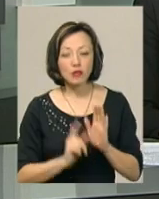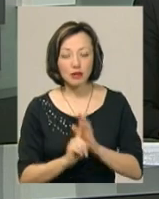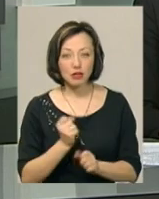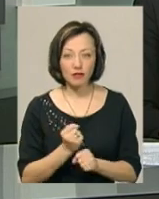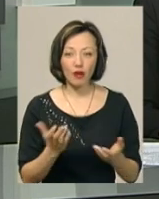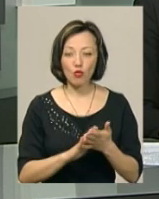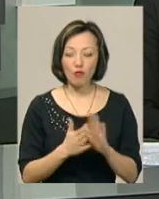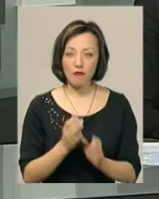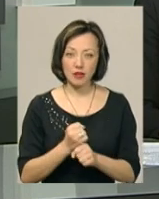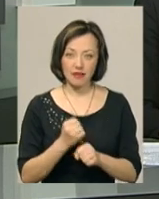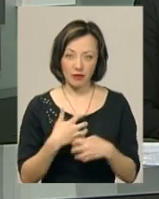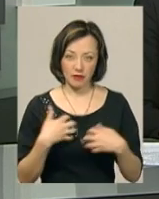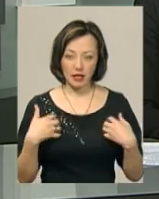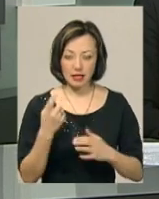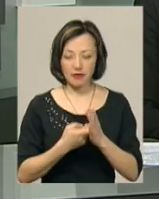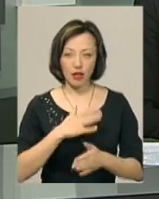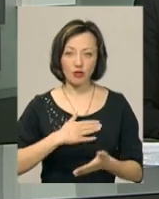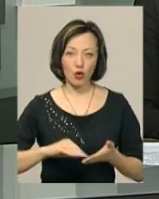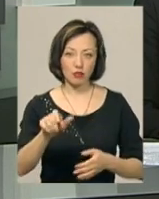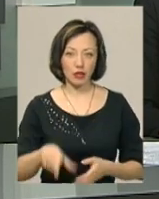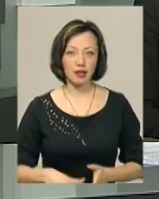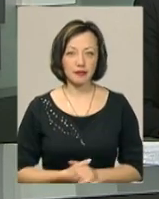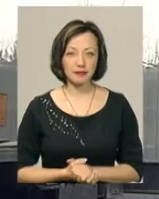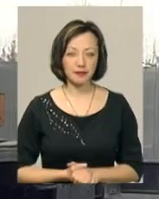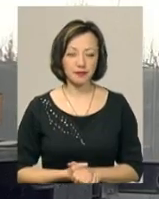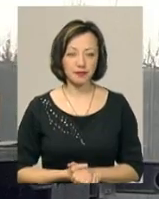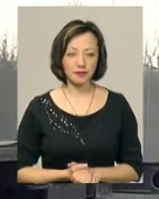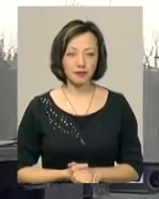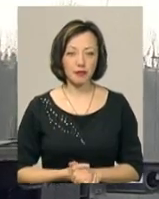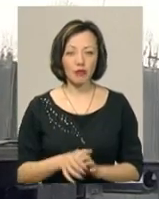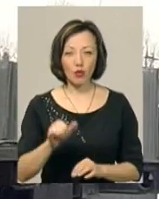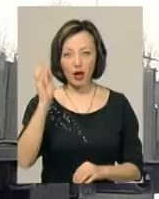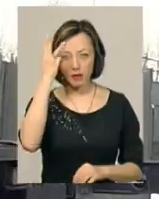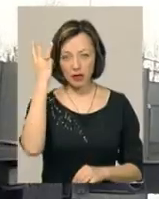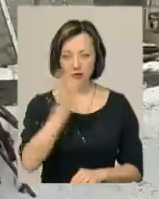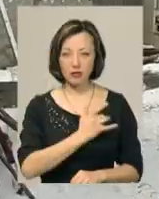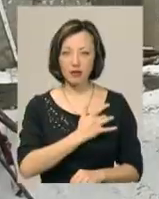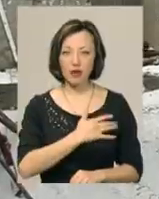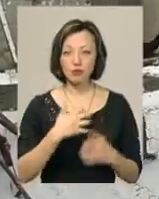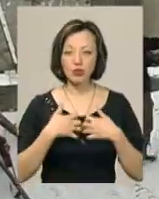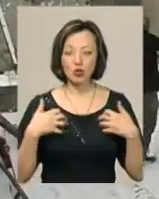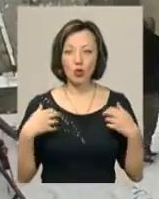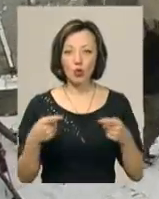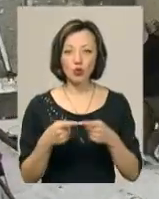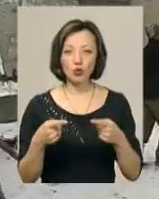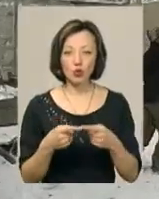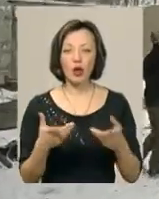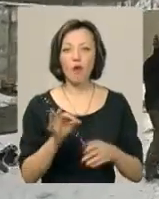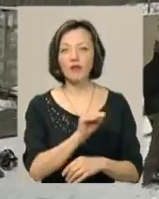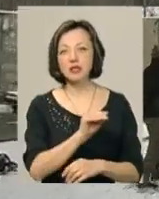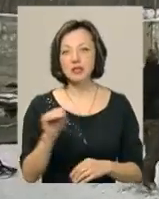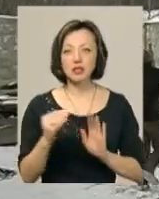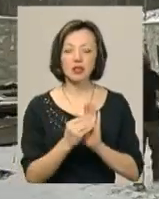умовах проживатимуть звірі, дізнавалася Наталя Сідова. У Хмельницькому приватному зоокуточку Сергія Пальохіна, який